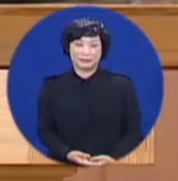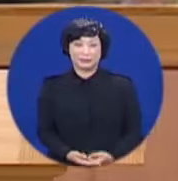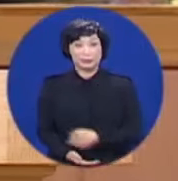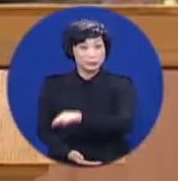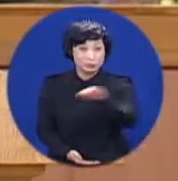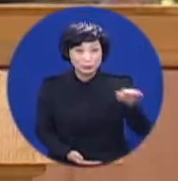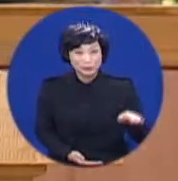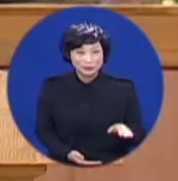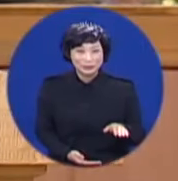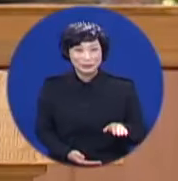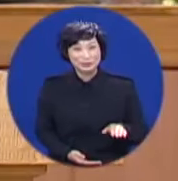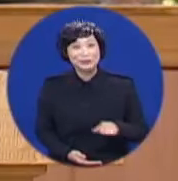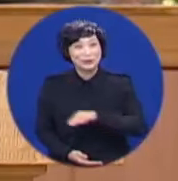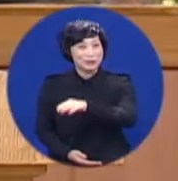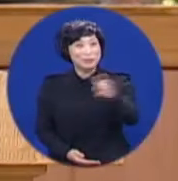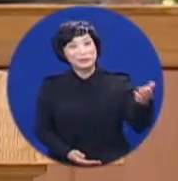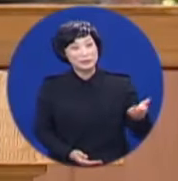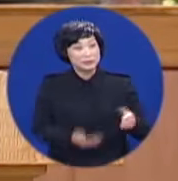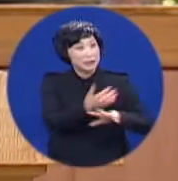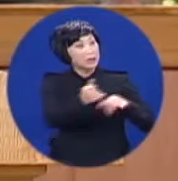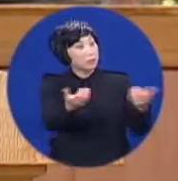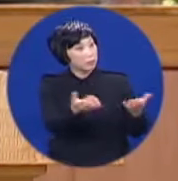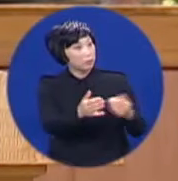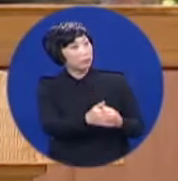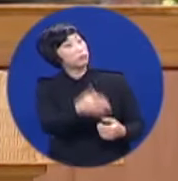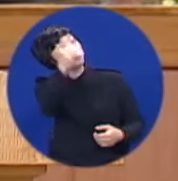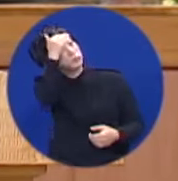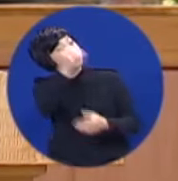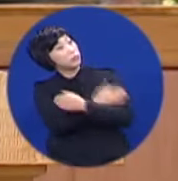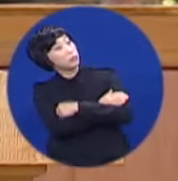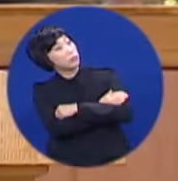우리는 남이 온 일을 구경만 하겠느냐.